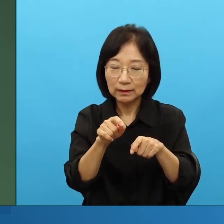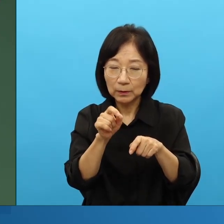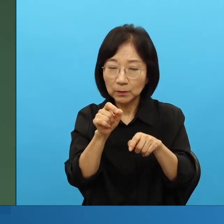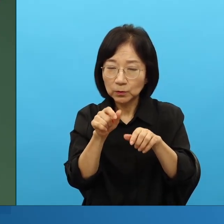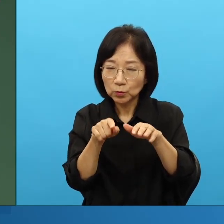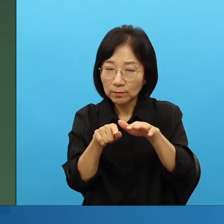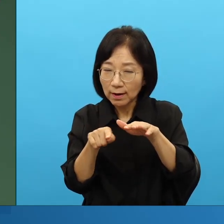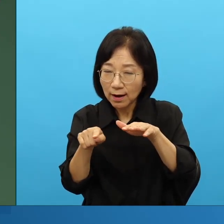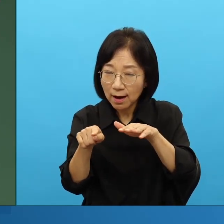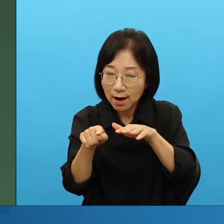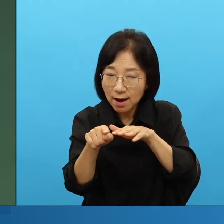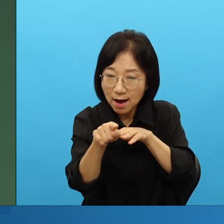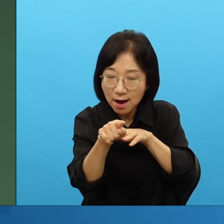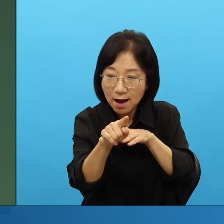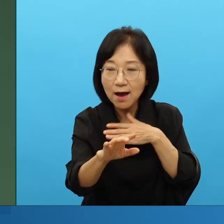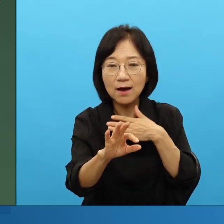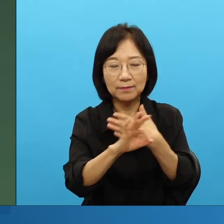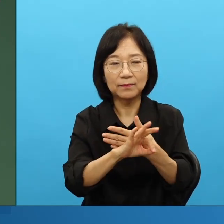300%가 준비돼요.